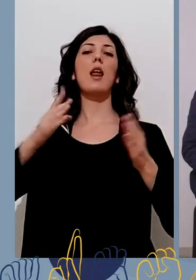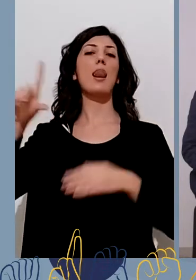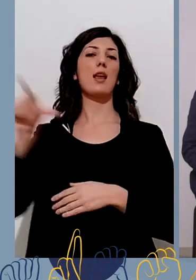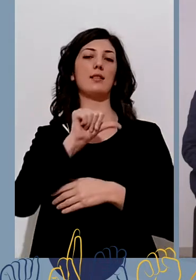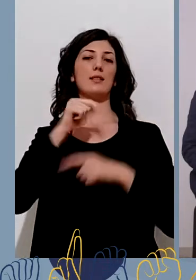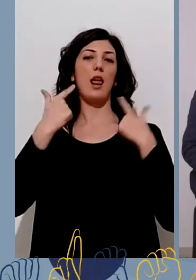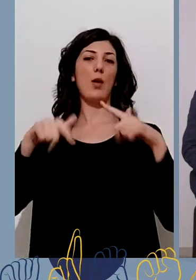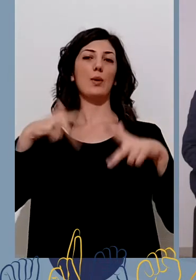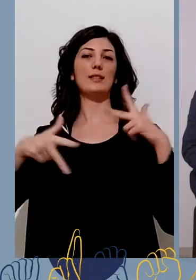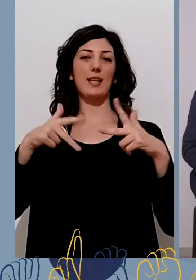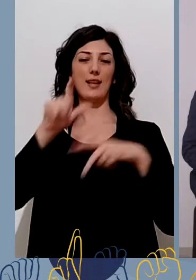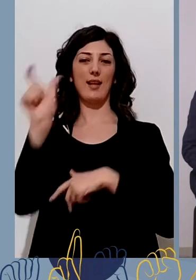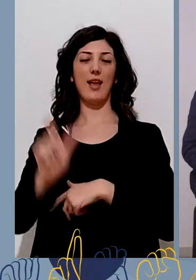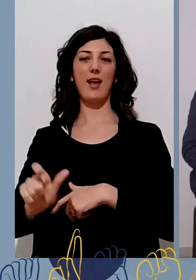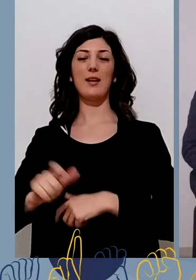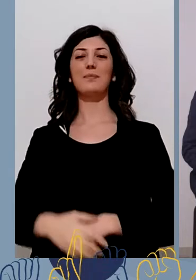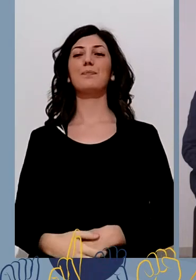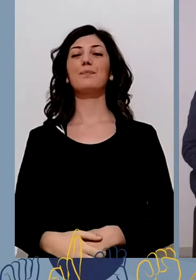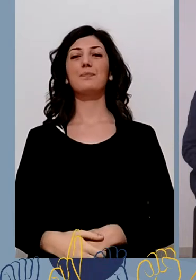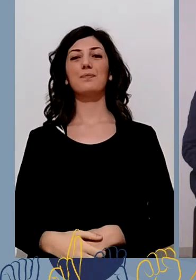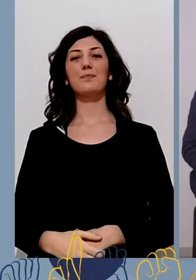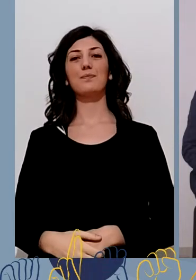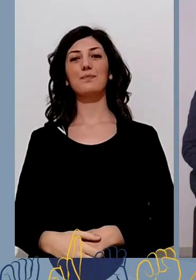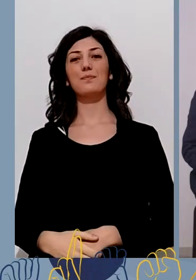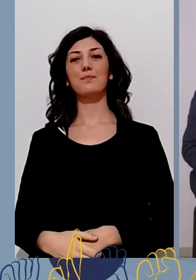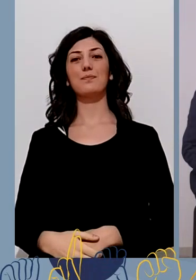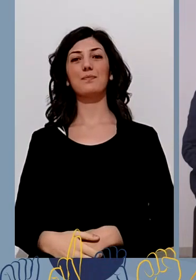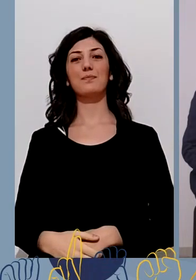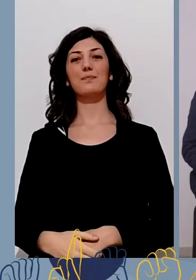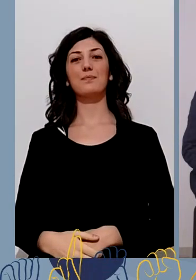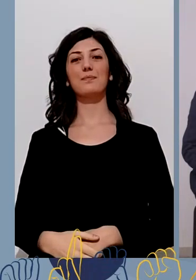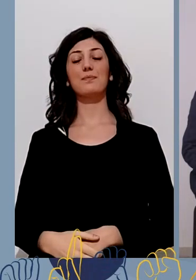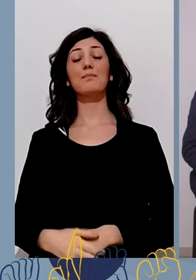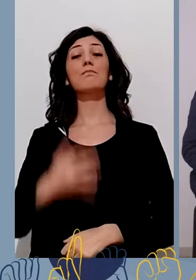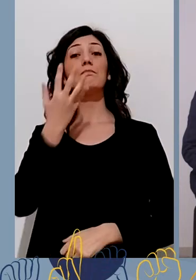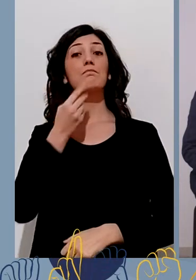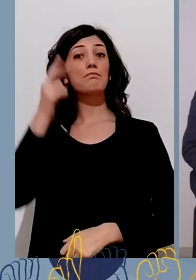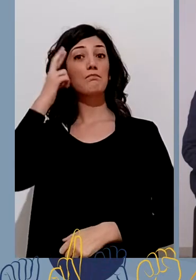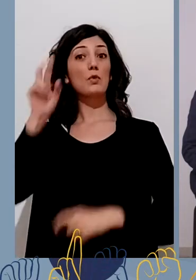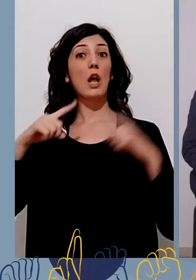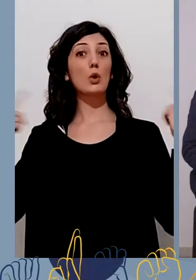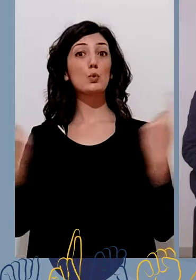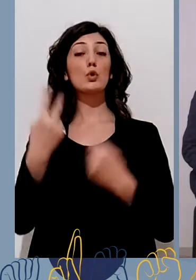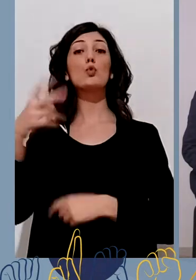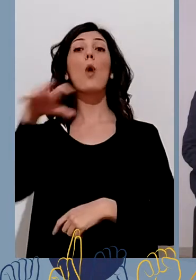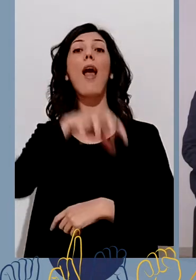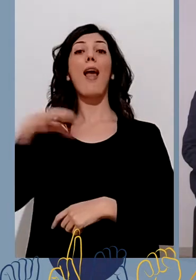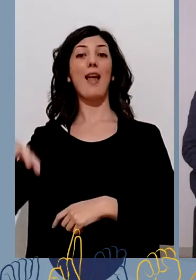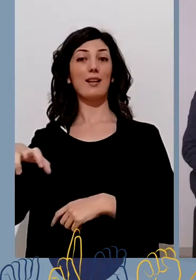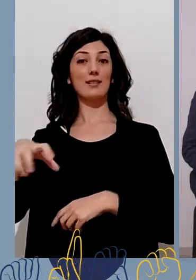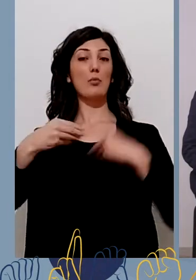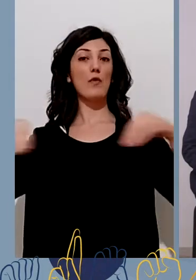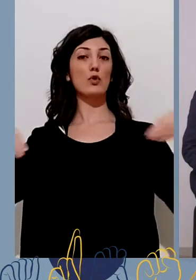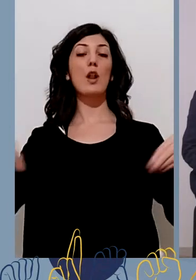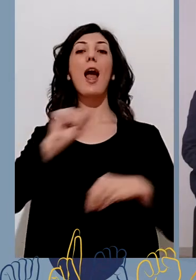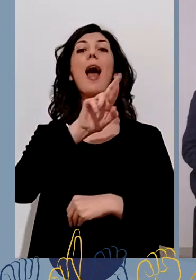appunto parleremo. Prima di tutto vi volevo ricordare che l'evento è stato organizzato da due enti di formazione professionale, ARES, Associazione di Ricerca e